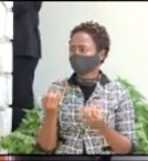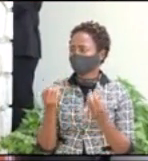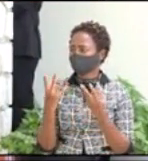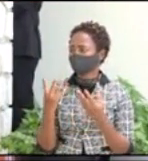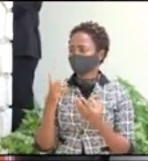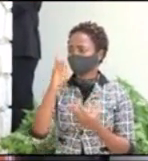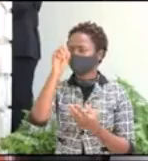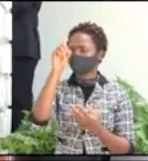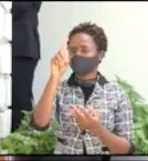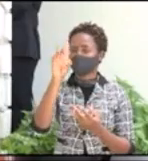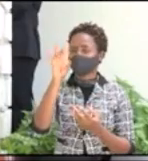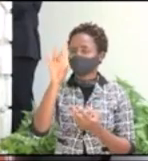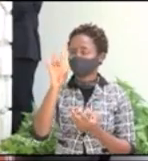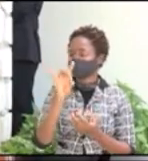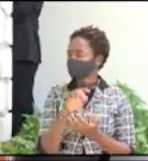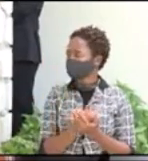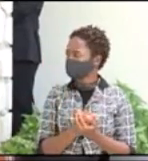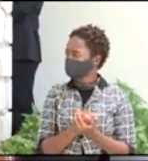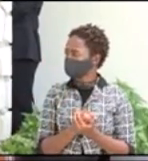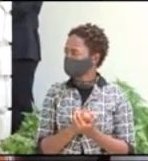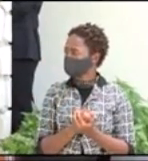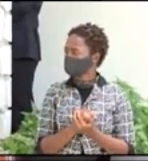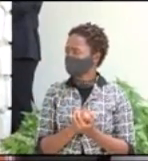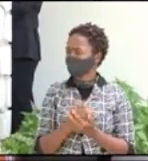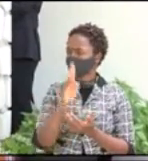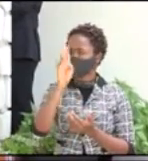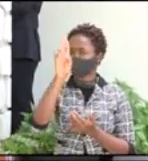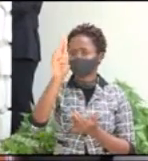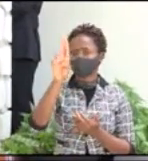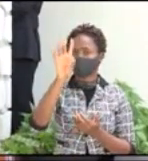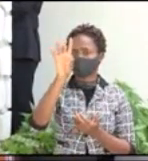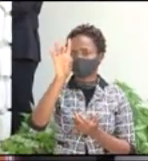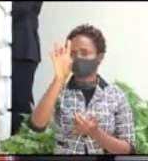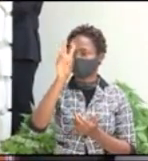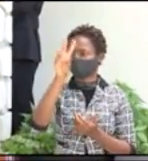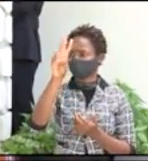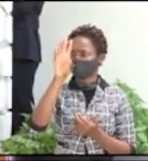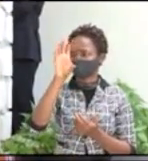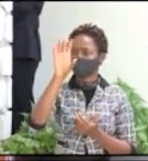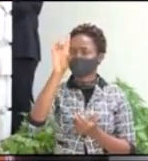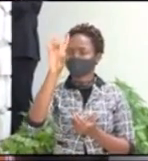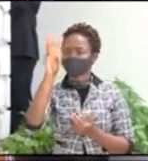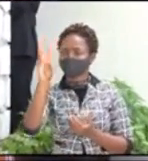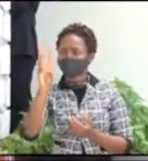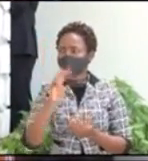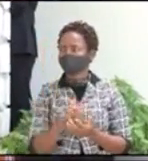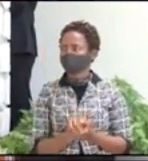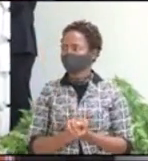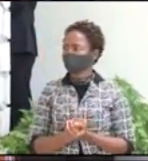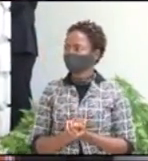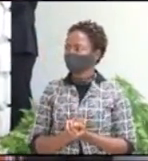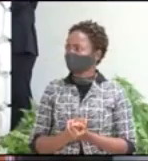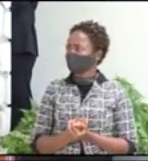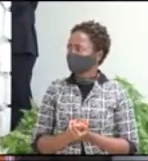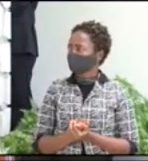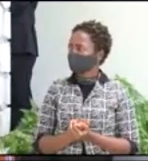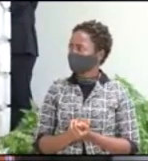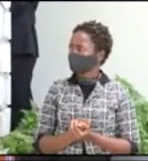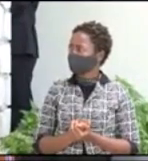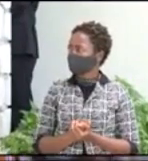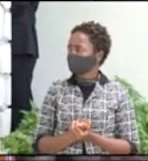de 186. Combien? Plus de 286. Bah, dis-le non, pour mon entendre. Côté micro, passez ministre micro à